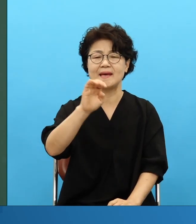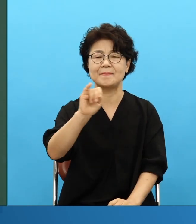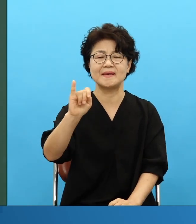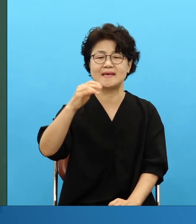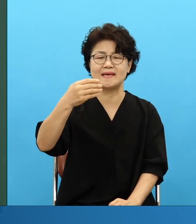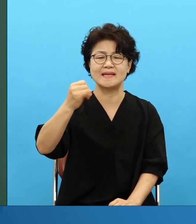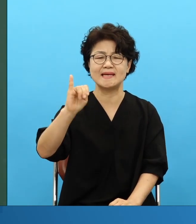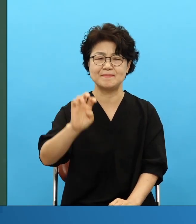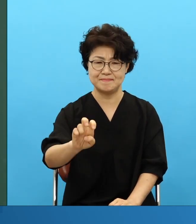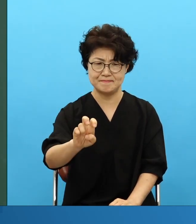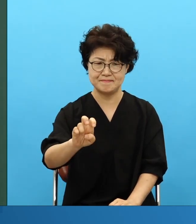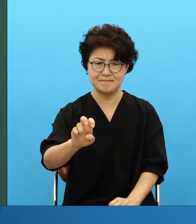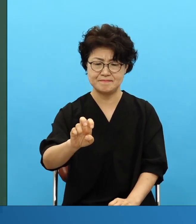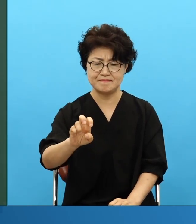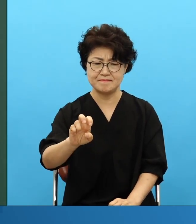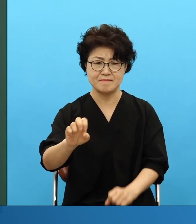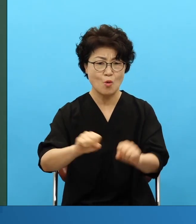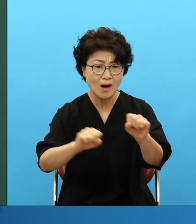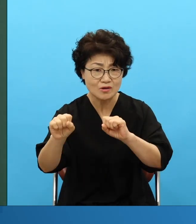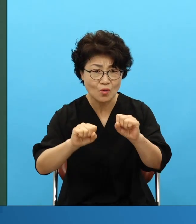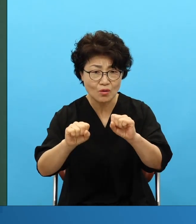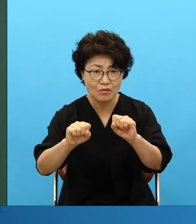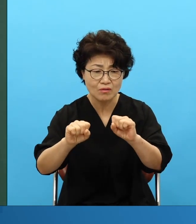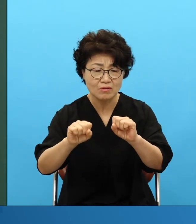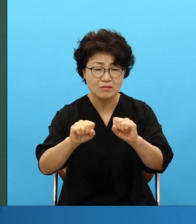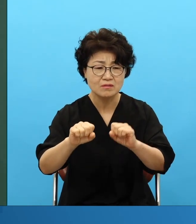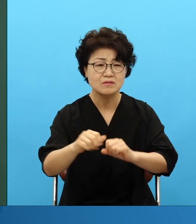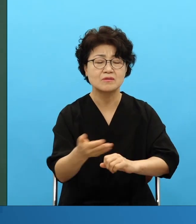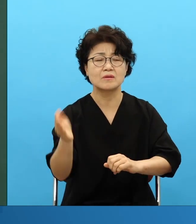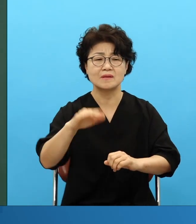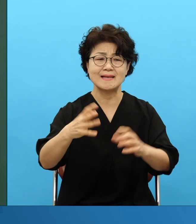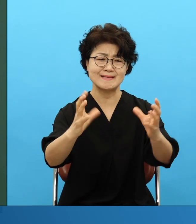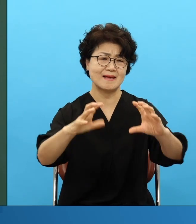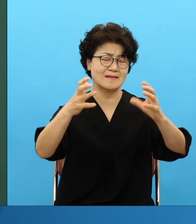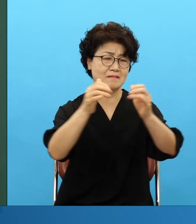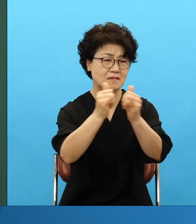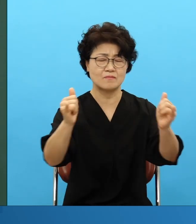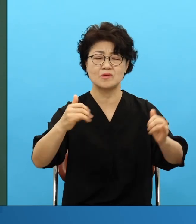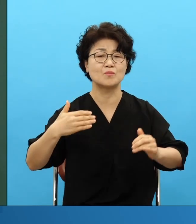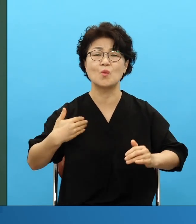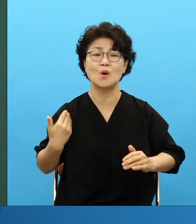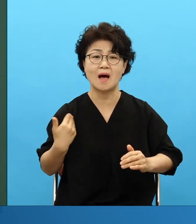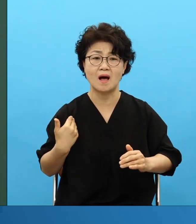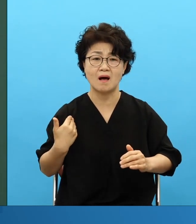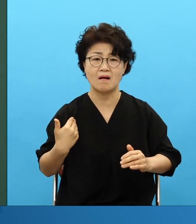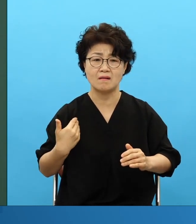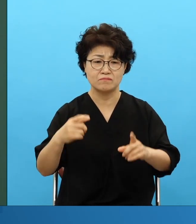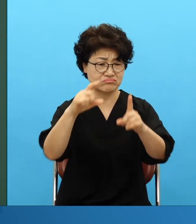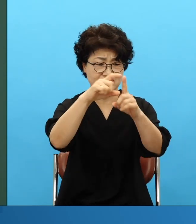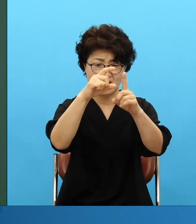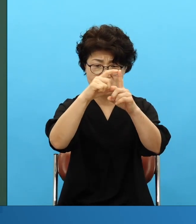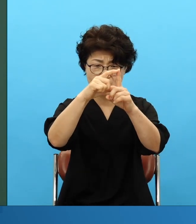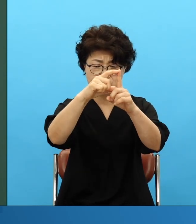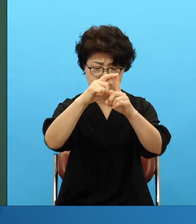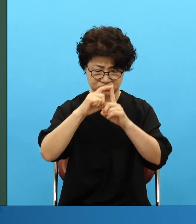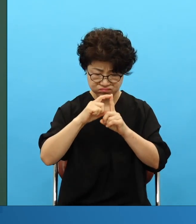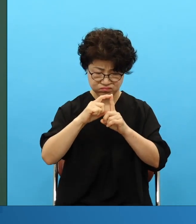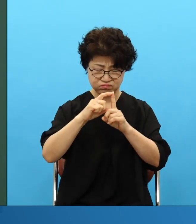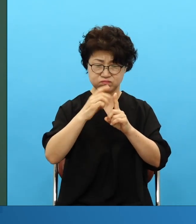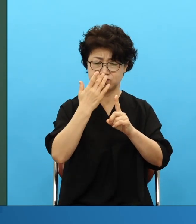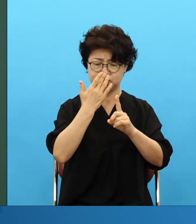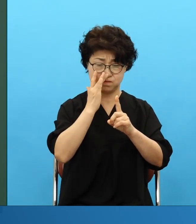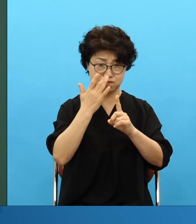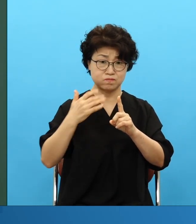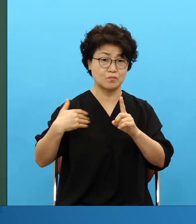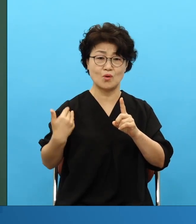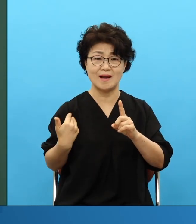6, 11. It is the Nephilim movement, but the people of the world don't know 이게 this. 무슨 단어인지도 모릅니다. They don't even know what this term is. 성경에 제일 중요한데 교회에서도 이 얘기 안